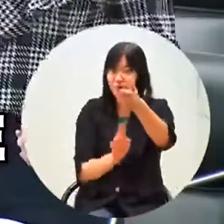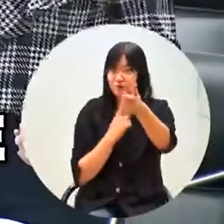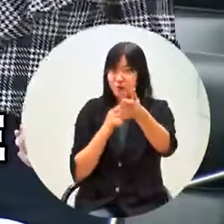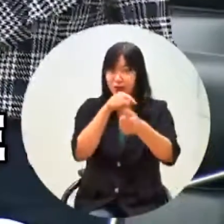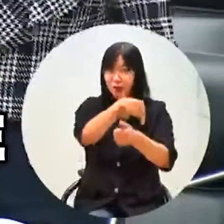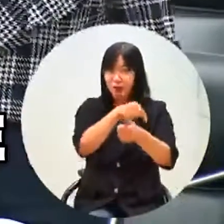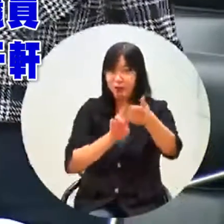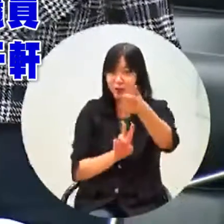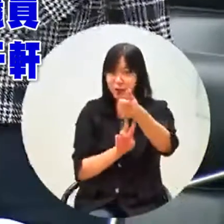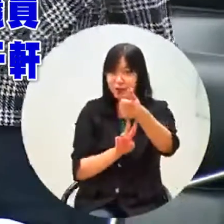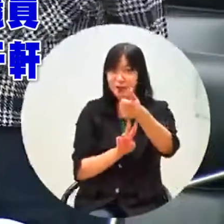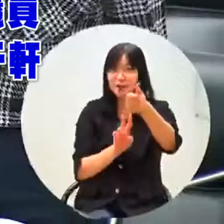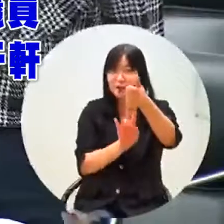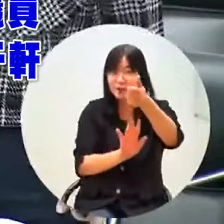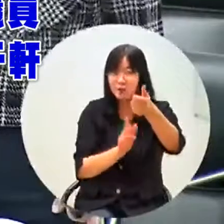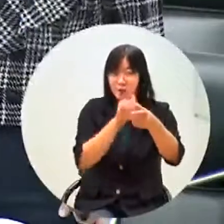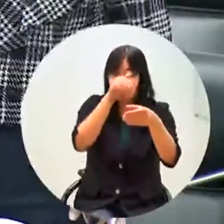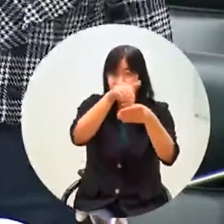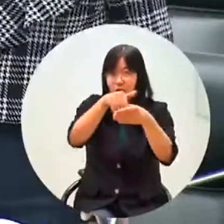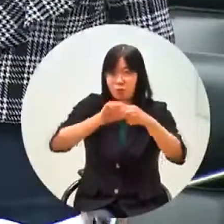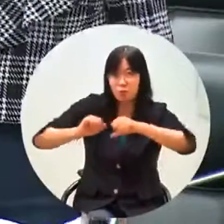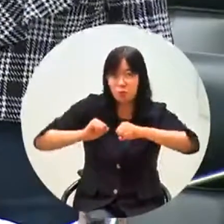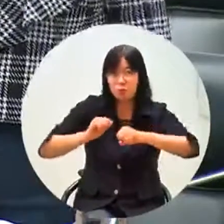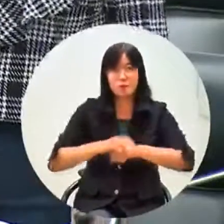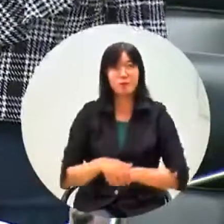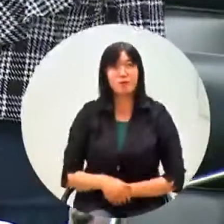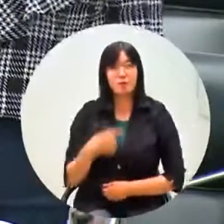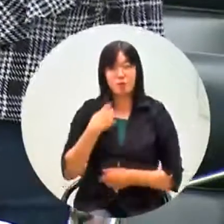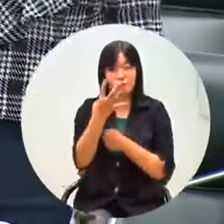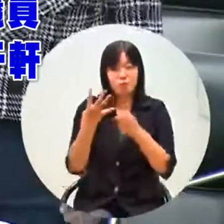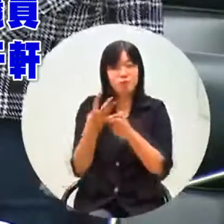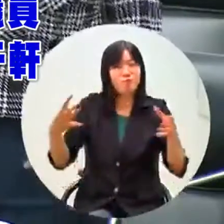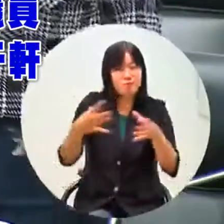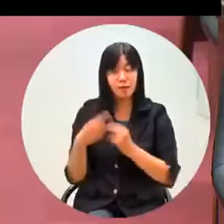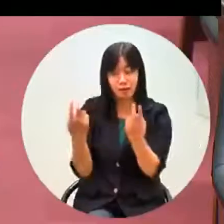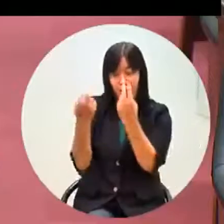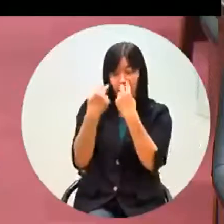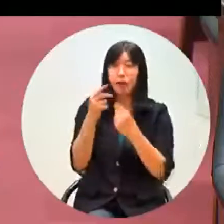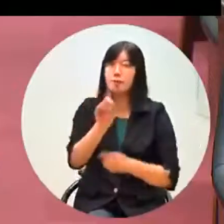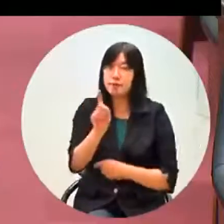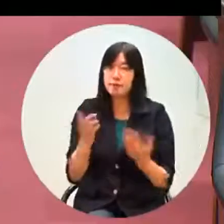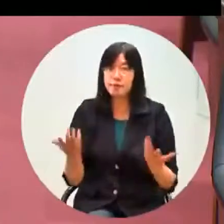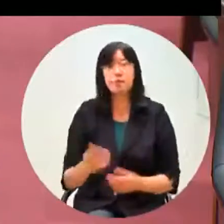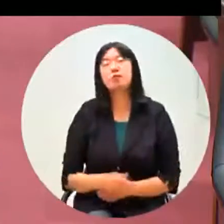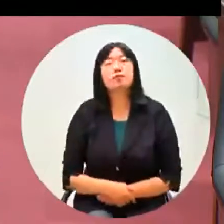们在议会有四年， 我们在议会有四年 相处，多多指教，谢谢。 好好，